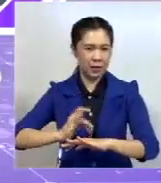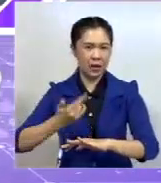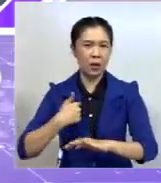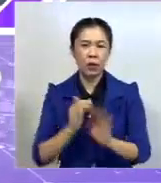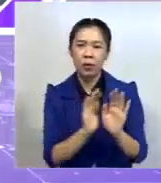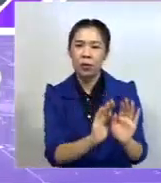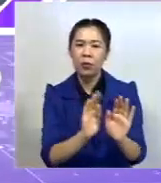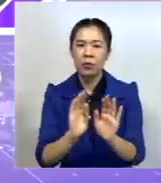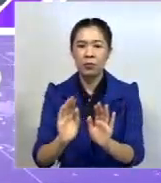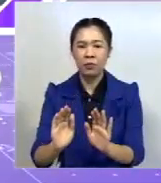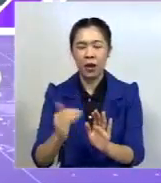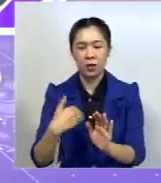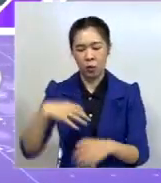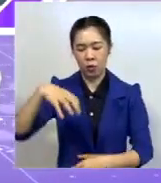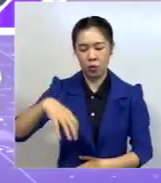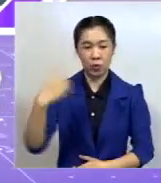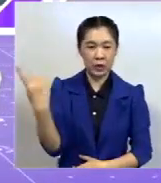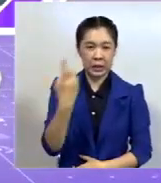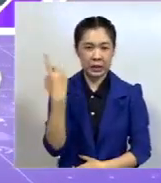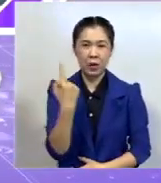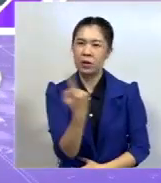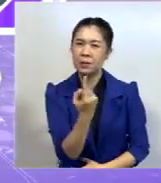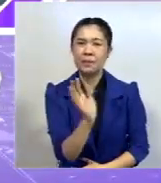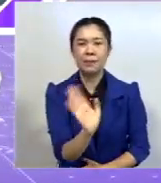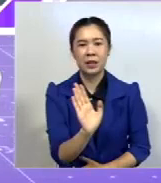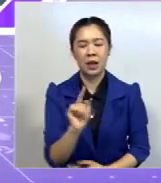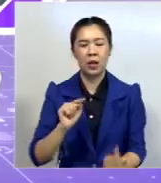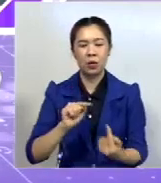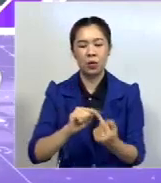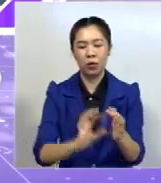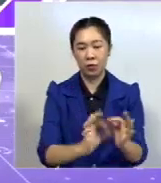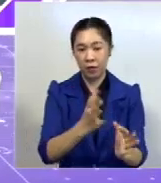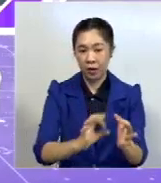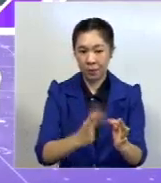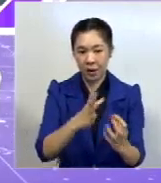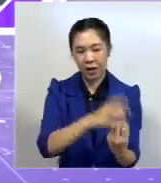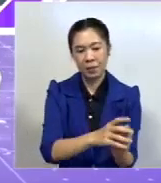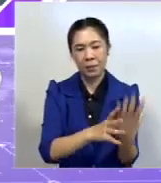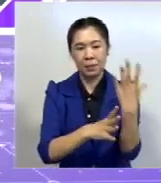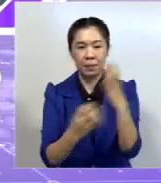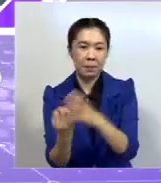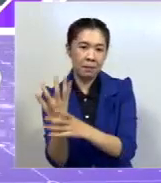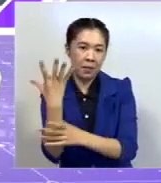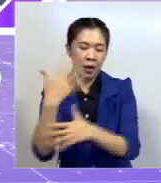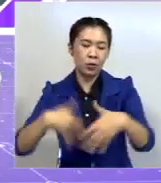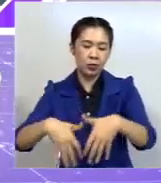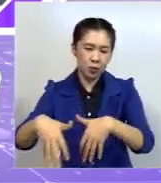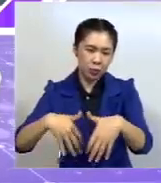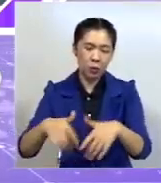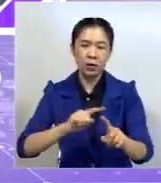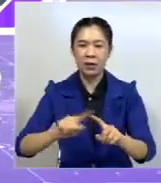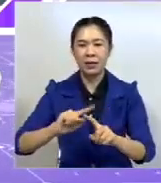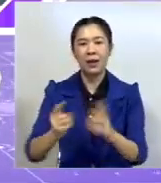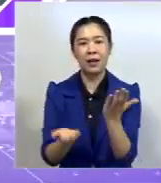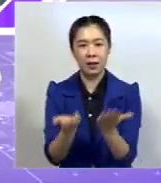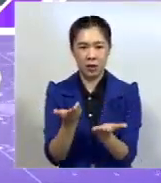ากไม่ใช่เฉพาะพื้นที่ท่องเที่ยวอย่างเดียวเพราะเวลาไฟป่าเกิดขึ้นในพื้นที่ไม่ว่าจะเป็นป่าสงวนหรือเป็นป่าชุมชนหรือป่าอนุรักษ์เองก็ตามเนี่ย